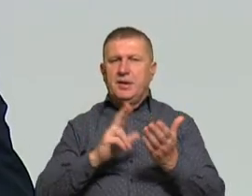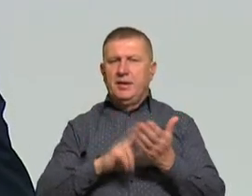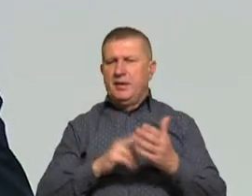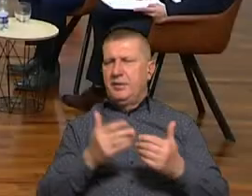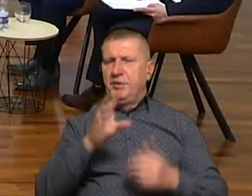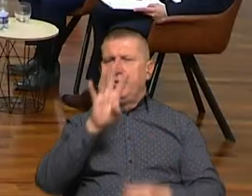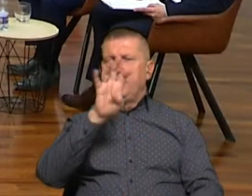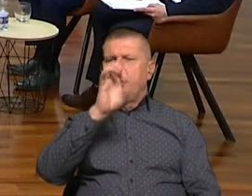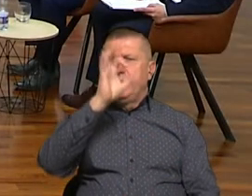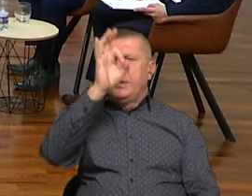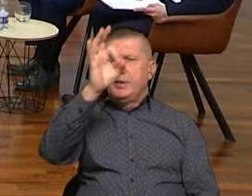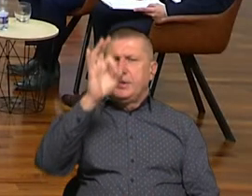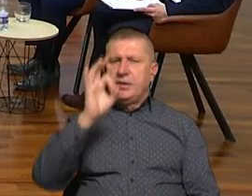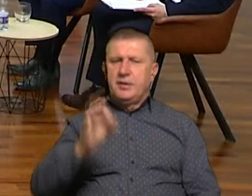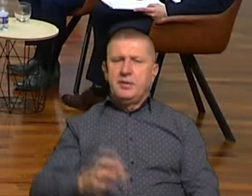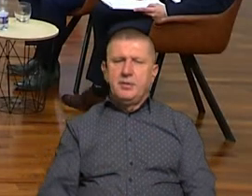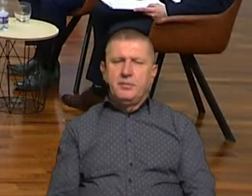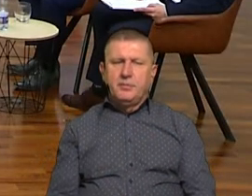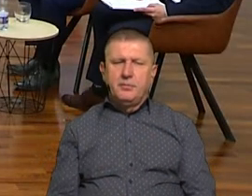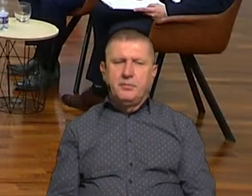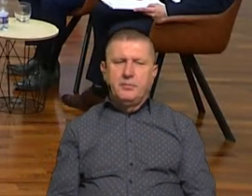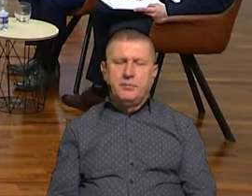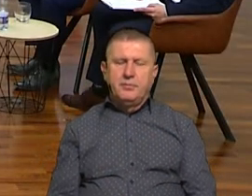wzrosła o 400%. Nie było. Słuchajcie,